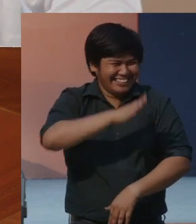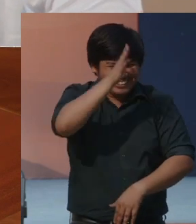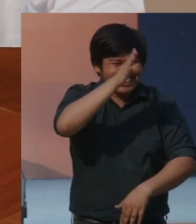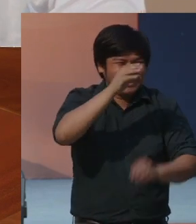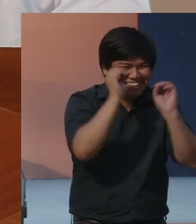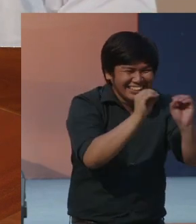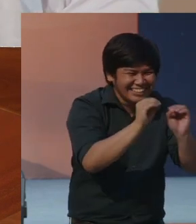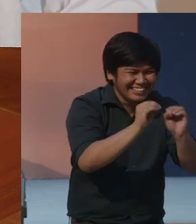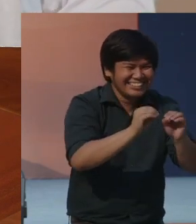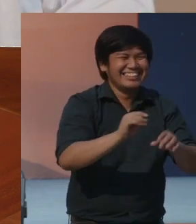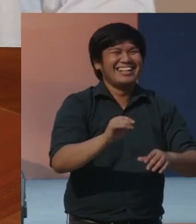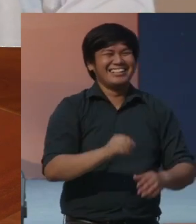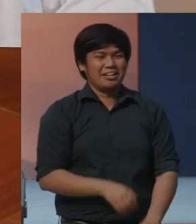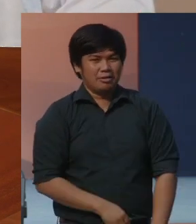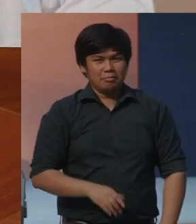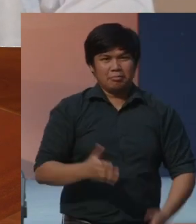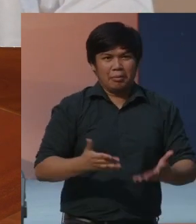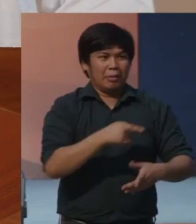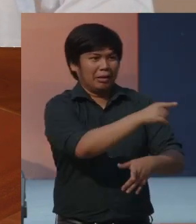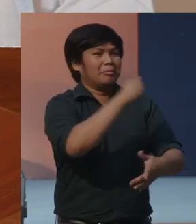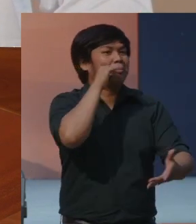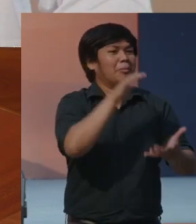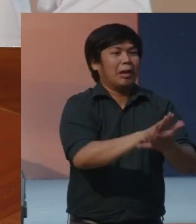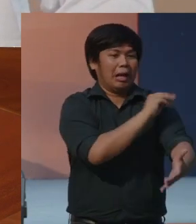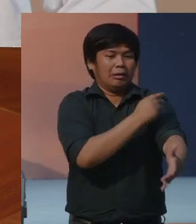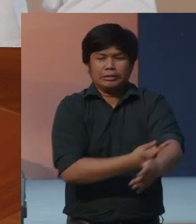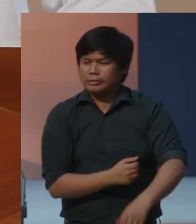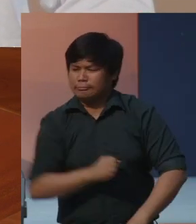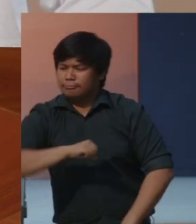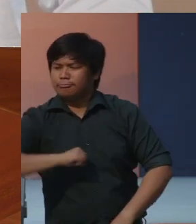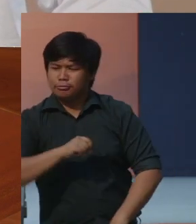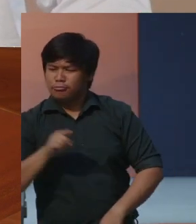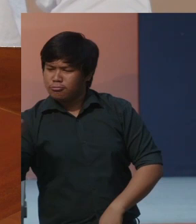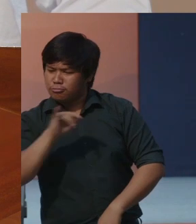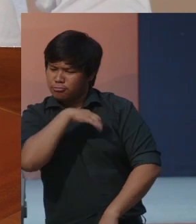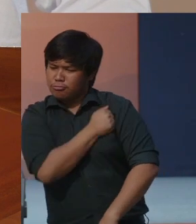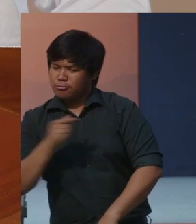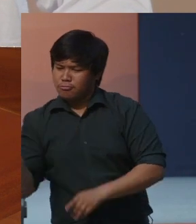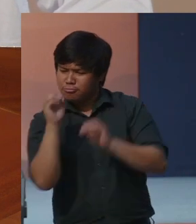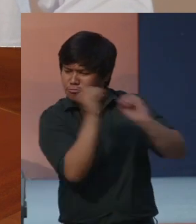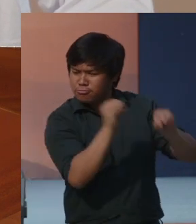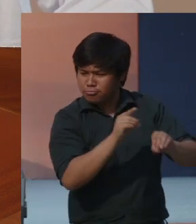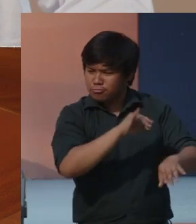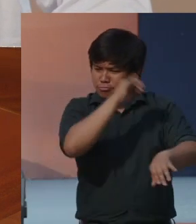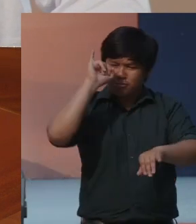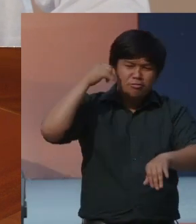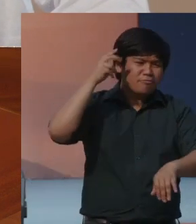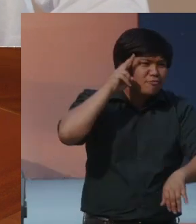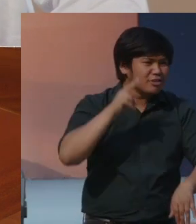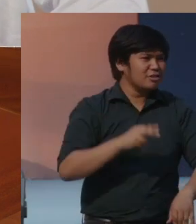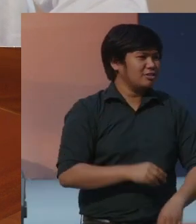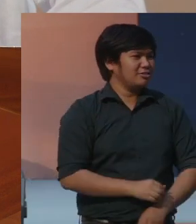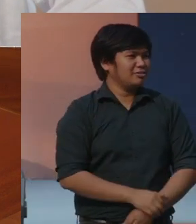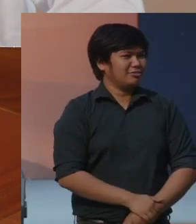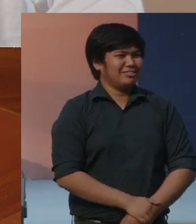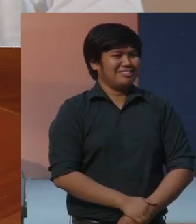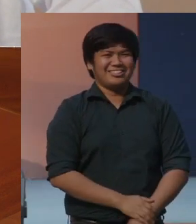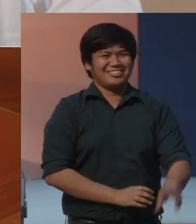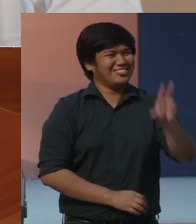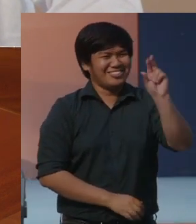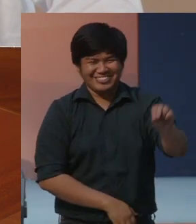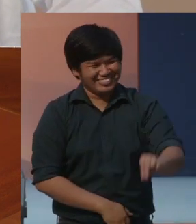magulang, sisikuhin nyo na naman yung asawa nyo na babae. O ikaw daw. Hindi po. Ang pastor po ng